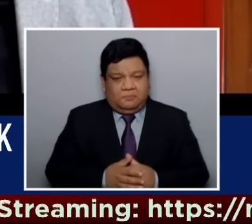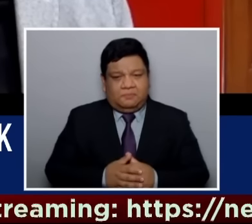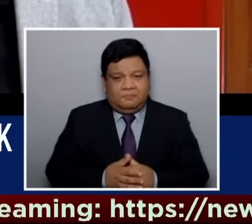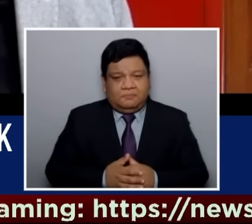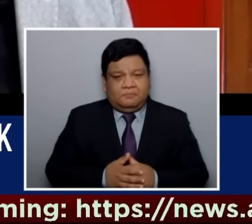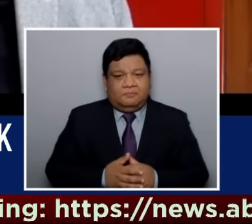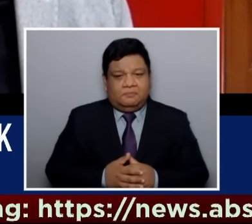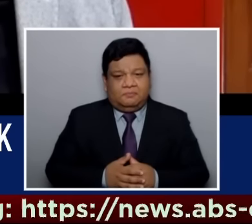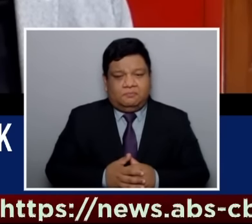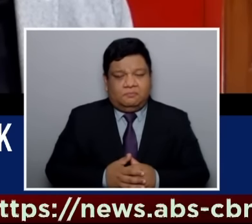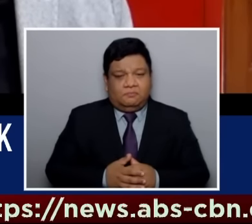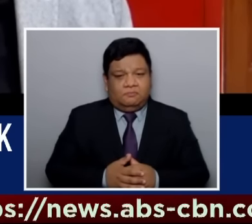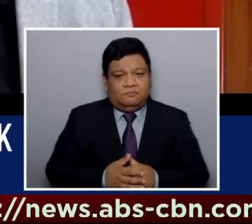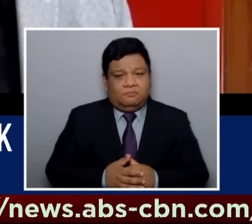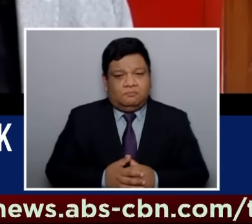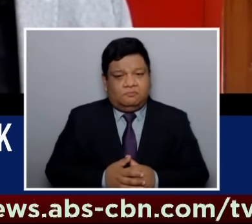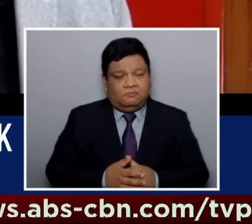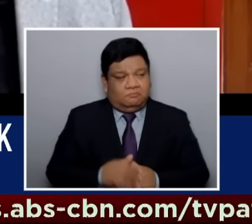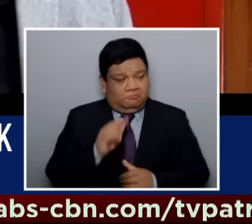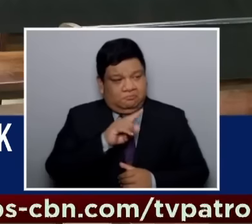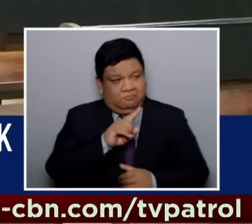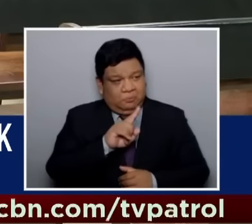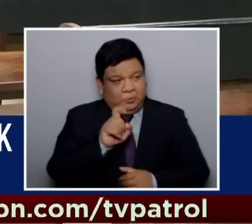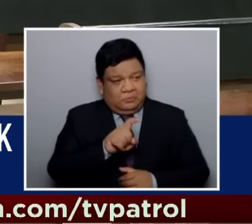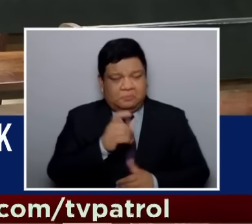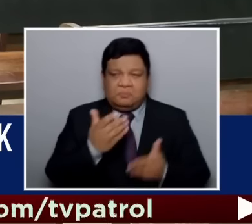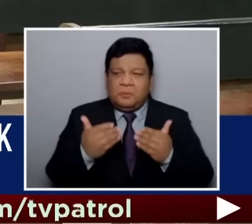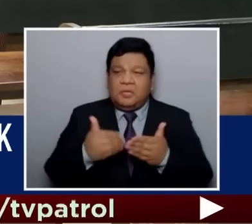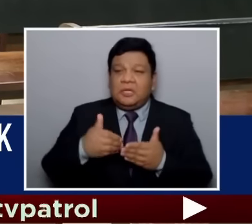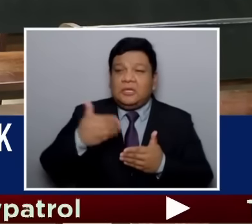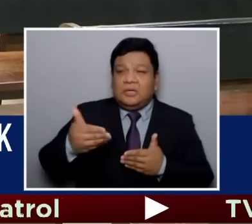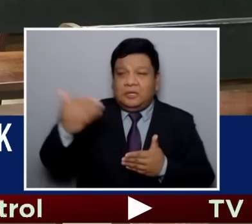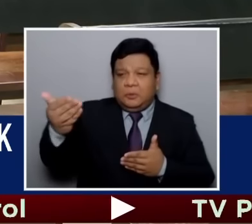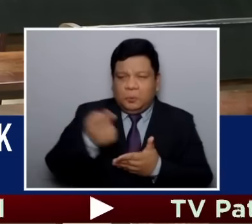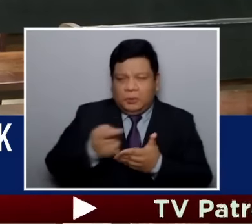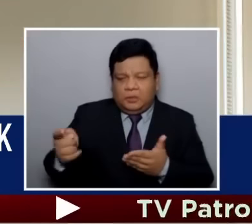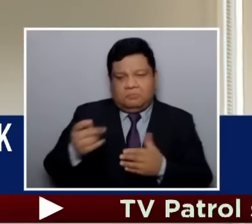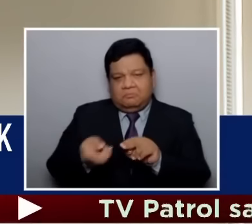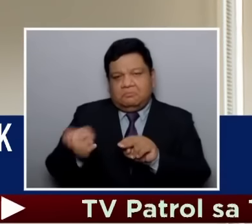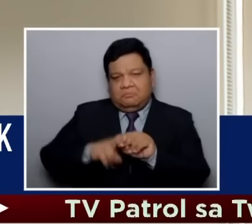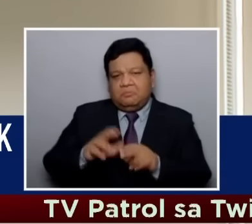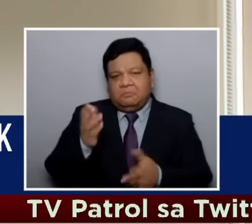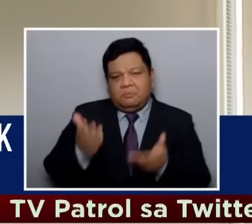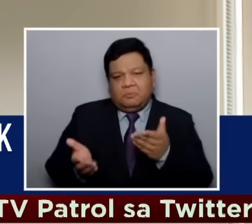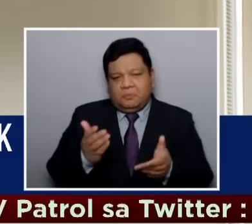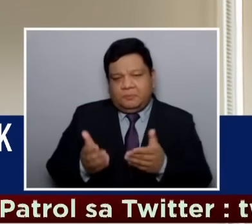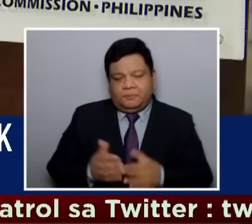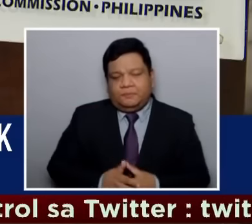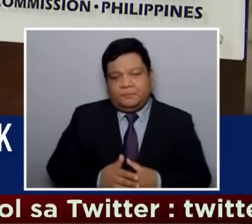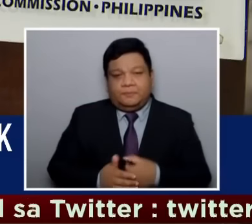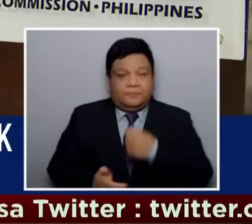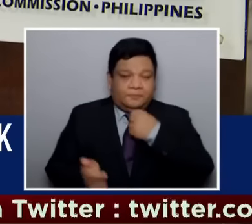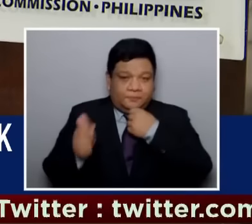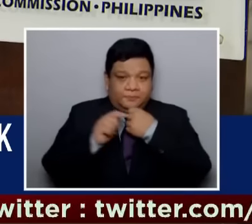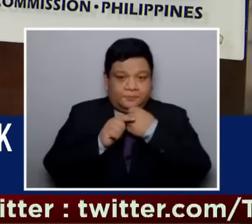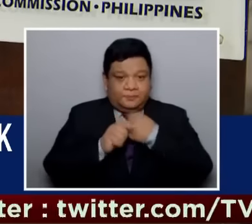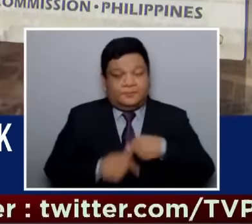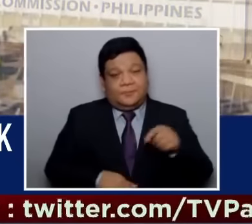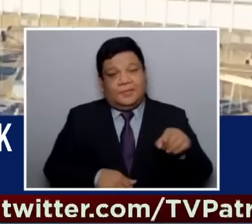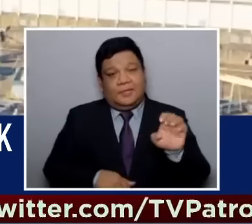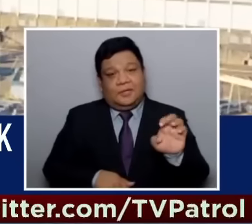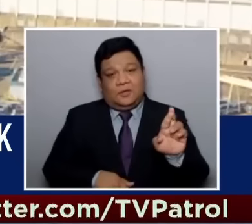Next week po. Next week. Samantala, iminungkahi naman sa Energy Regulatory Commission na